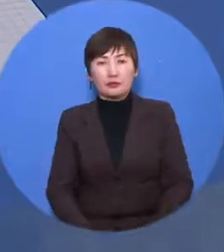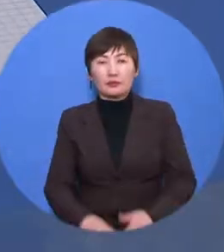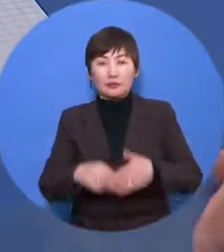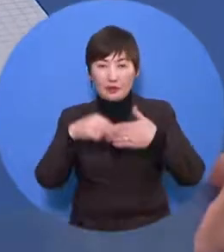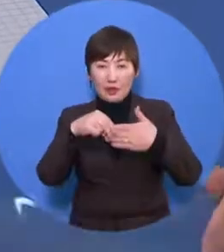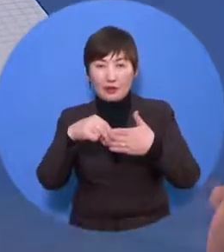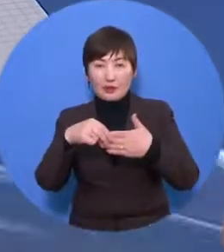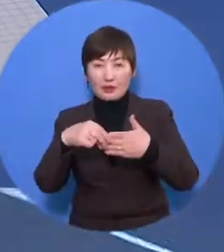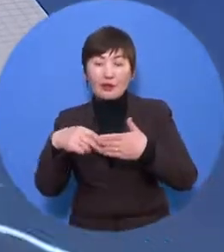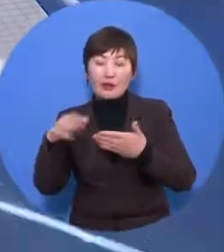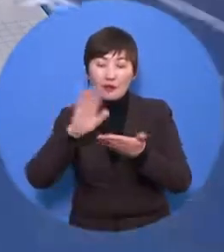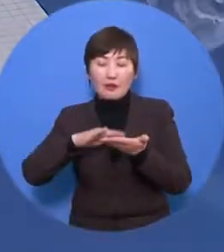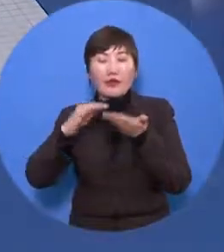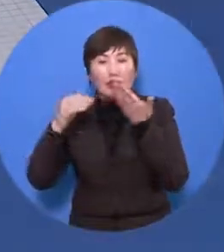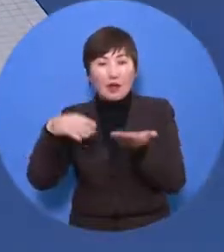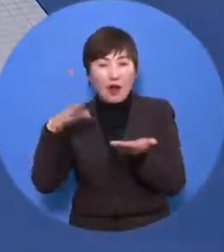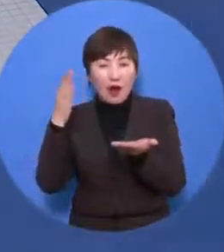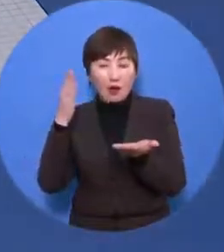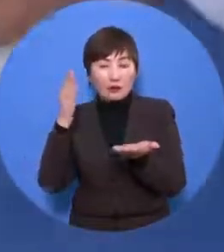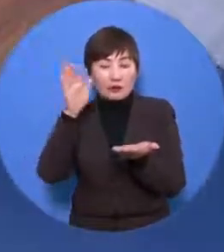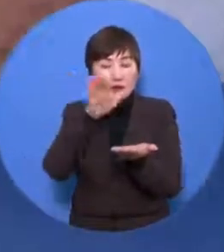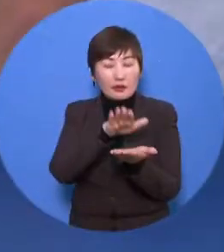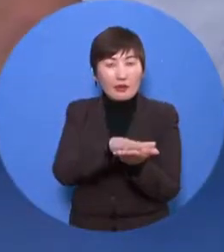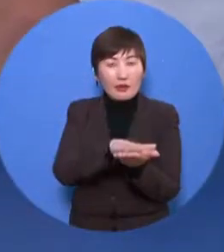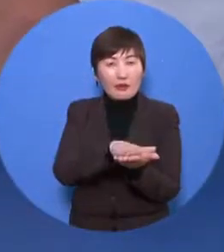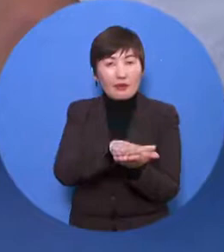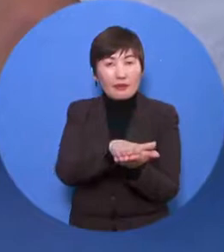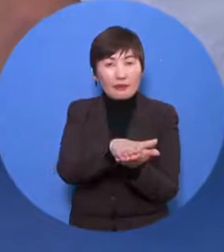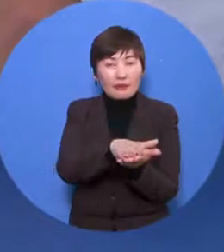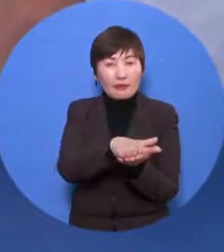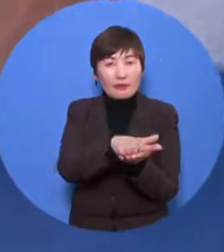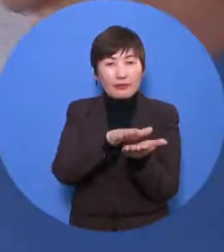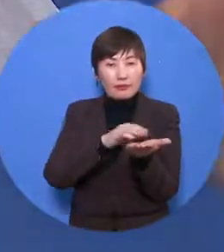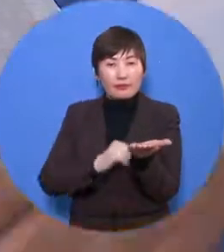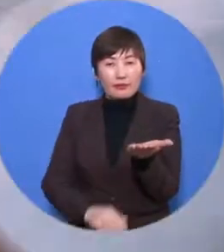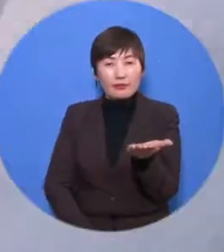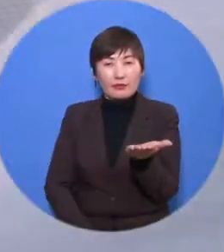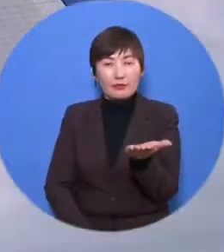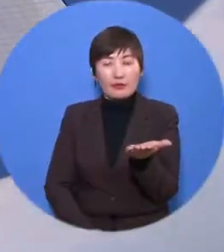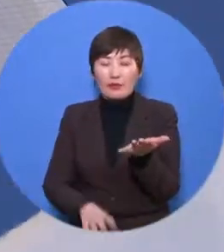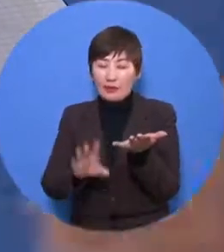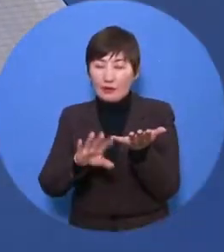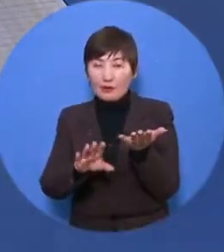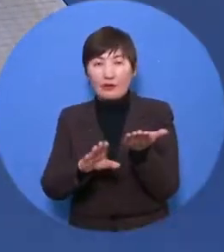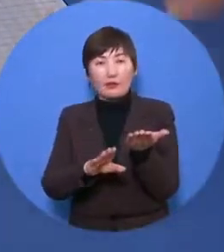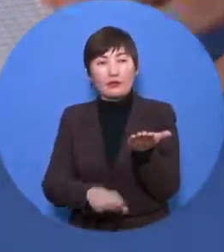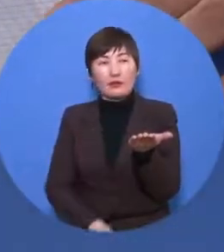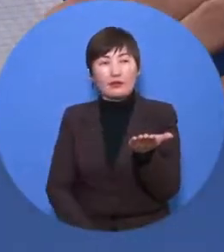За дэвтрийн цаасан дээрээ гялгар хавцаа байрлуулна. За үүний дараа